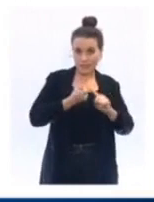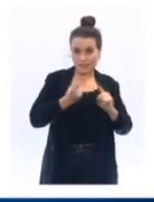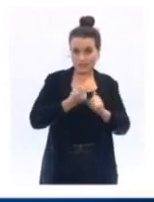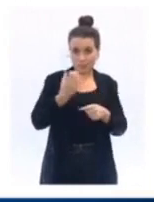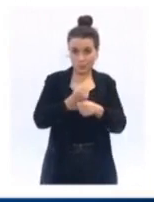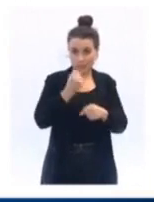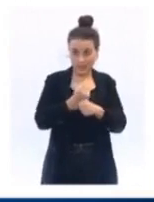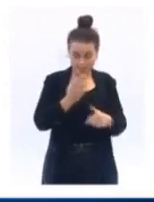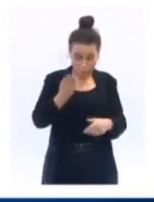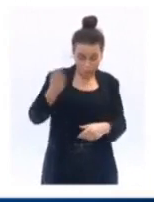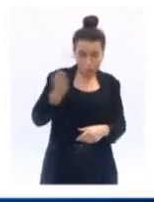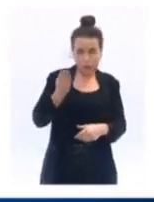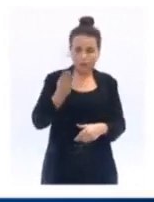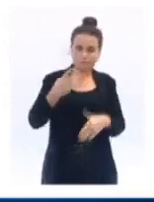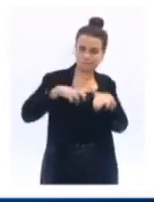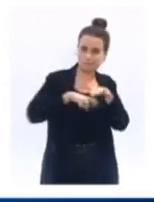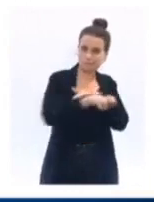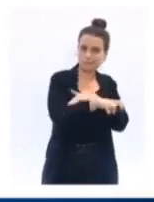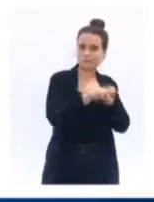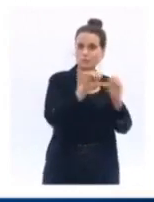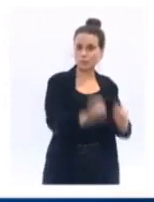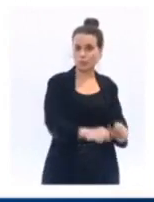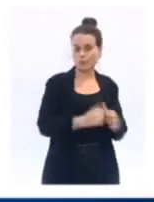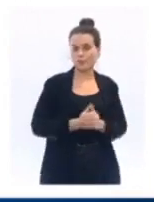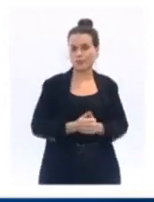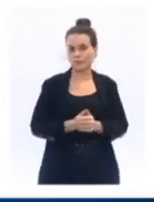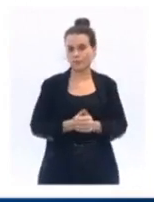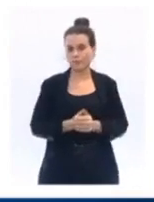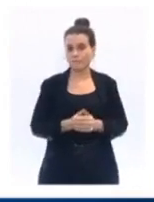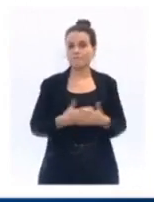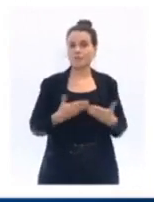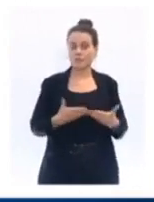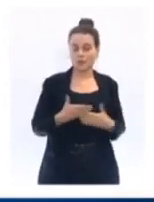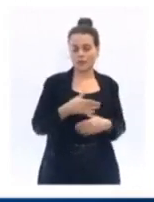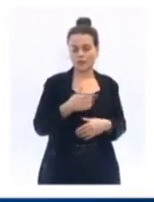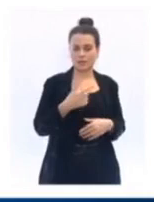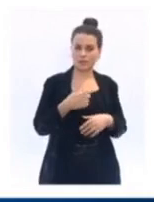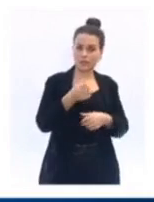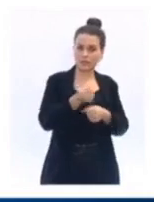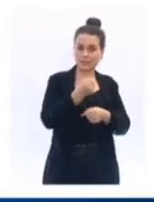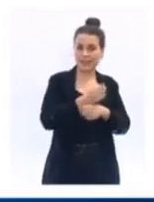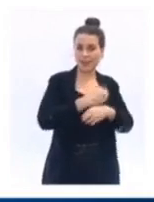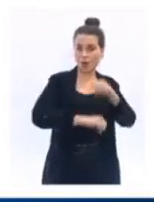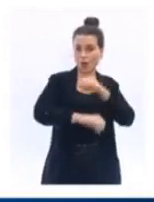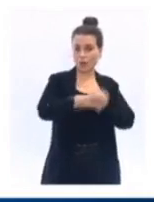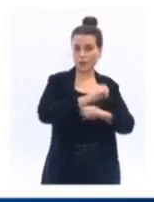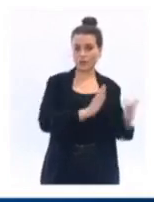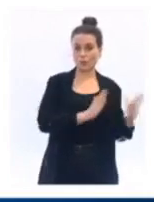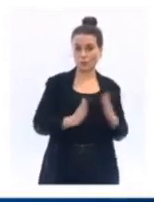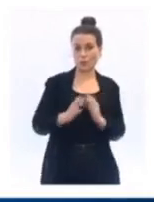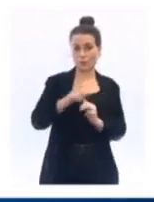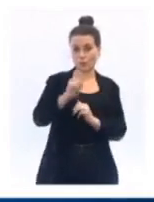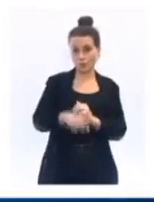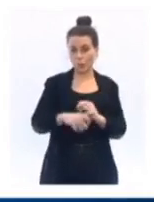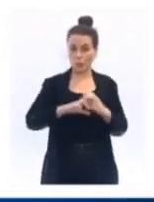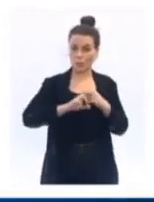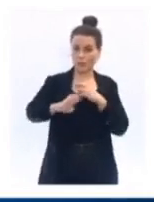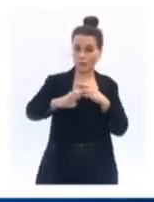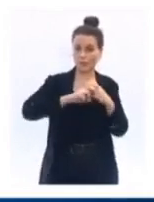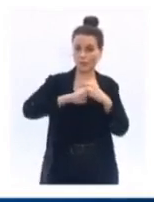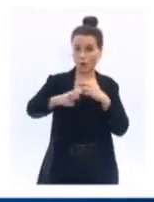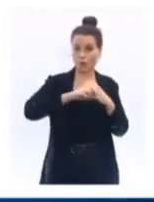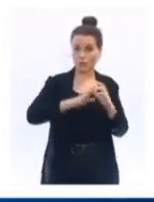à distance. Je pense par exemple aux salariés des commerces qui restent ouverts, mais aussi aux chefs de chantier, aux